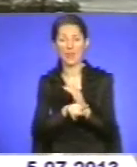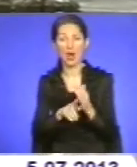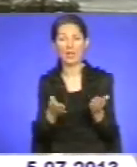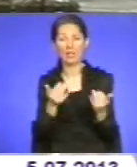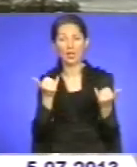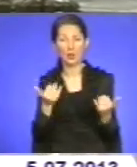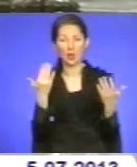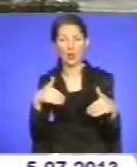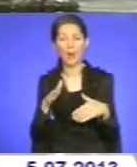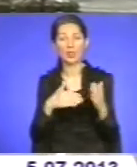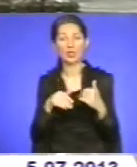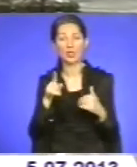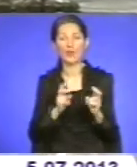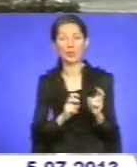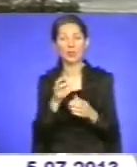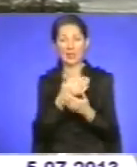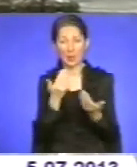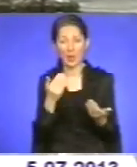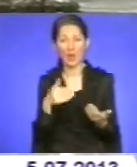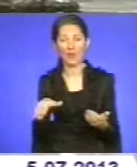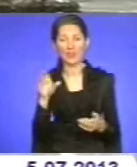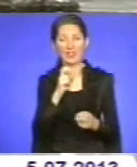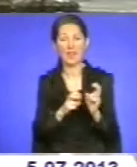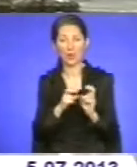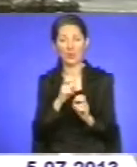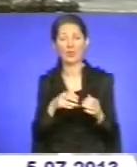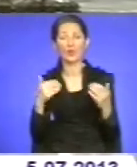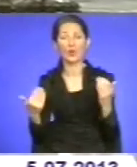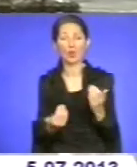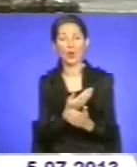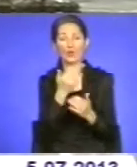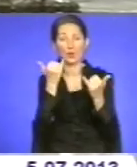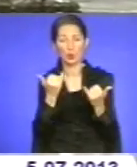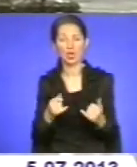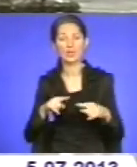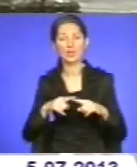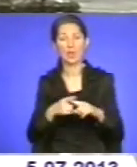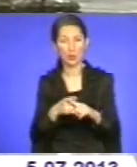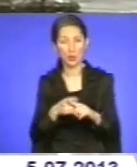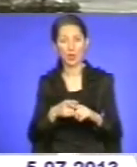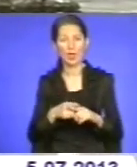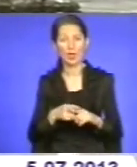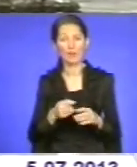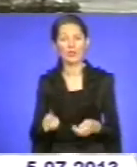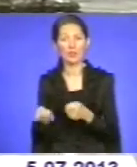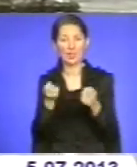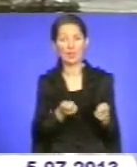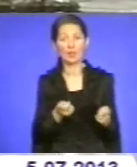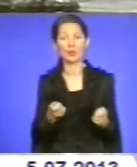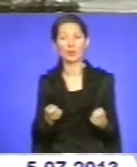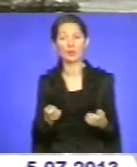практично там виробництва немає, тому що все виробництво з нової сучасні технології винесено на